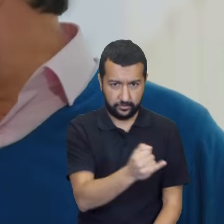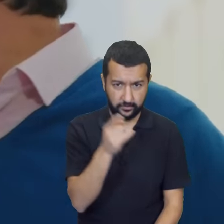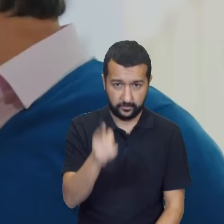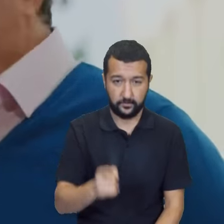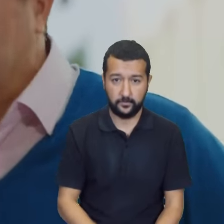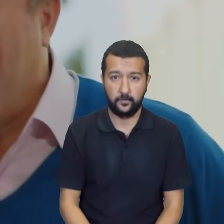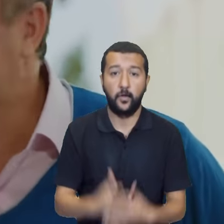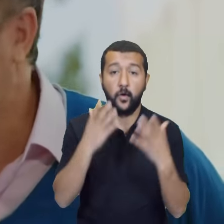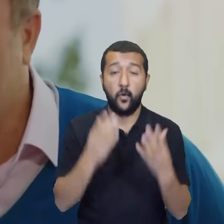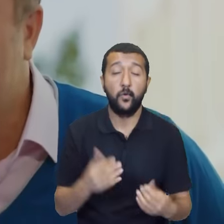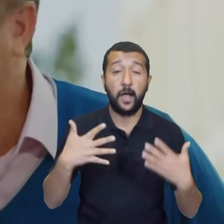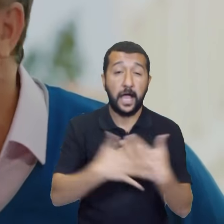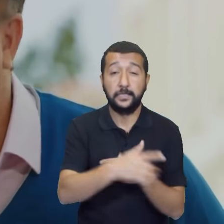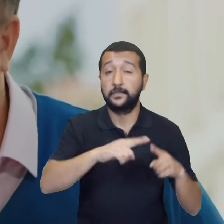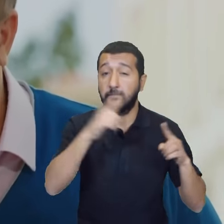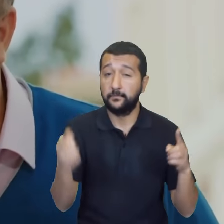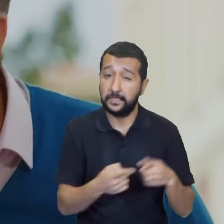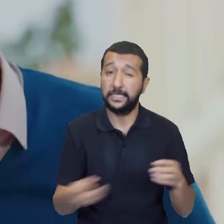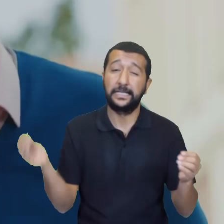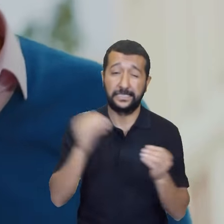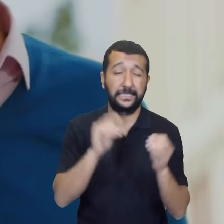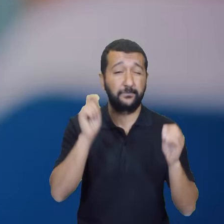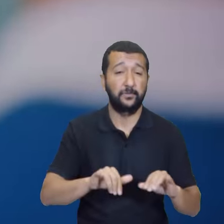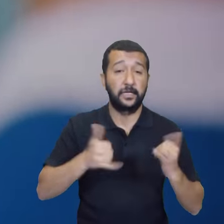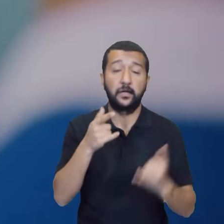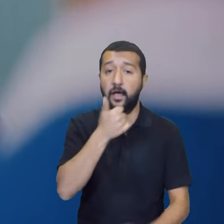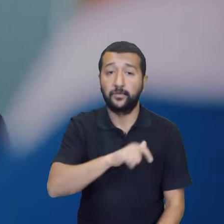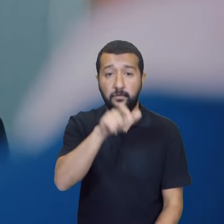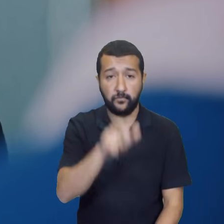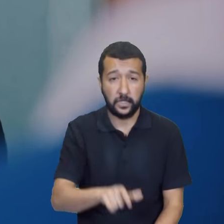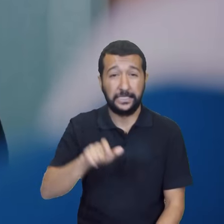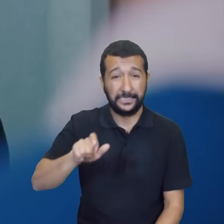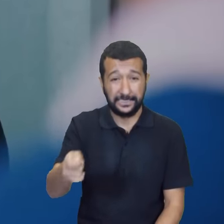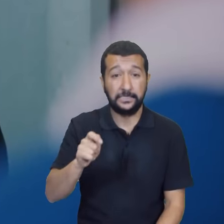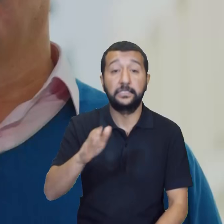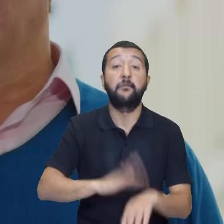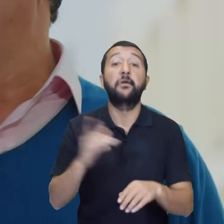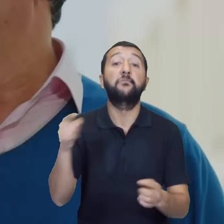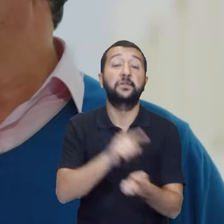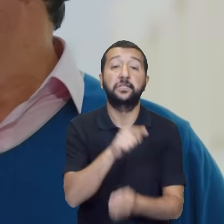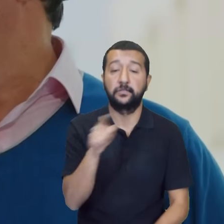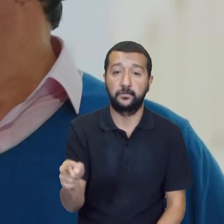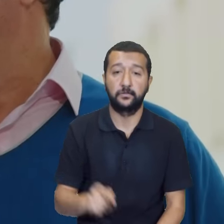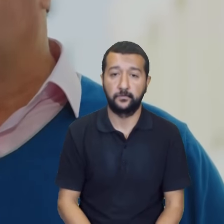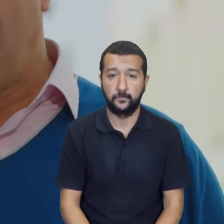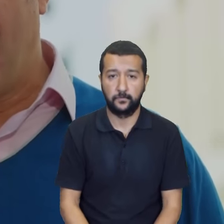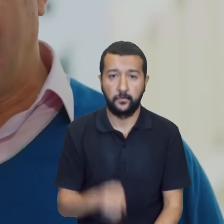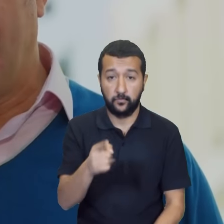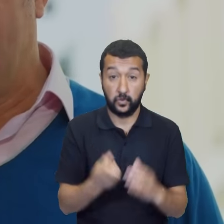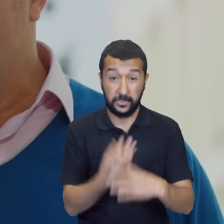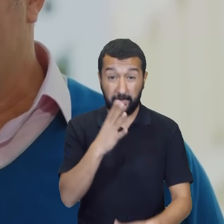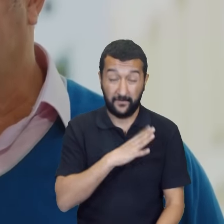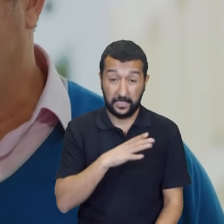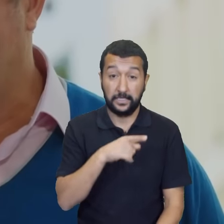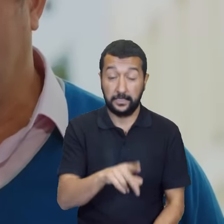fırçaladın? Oğlum akşamdan beri kan kusturuyorum, kan. Abi böyle etlerini cimcirmedi mi senin? Bu sabah var